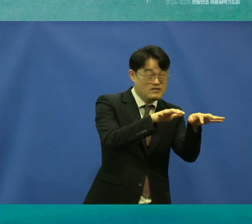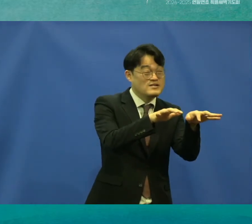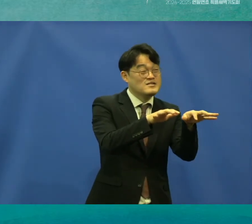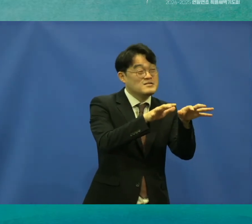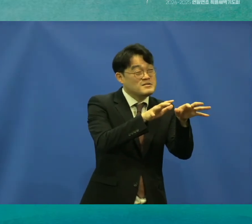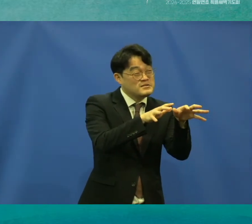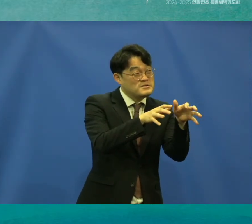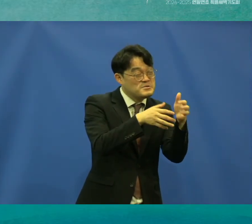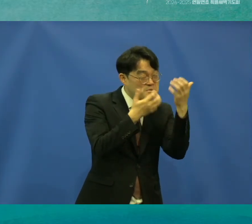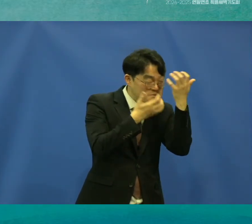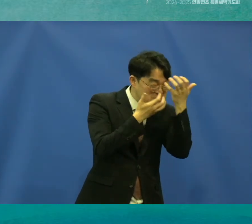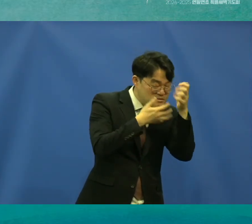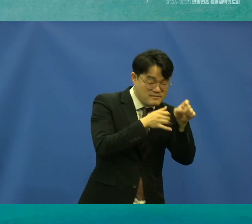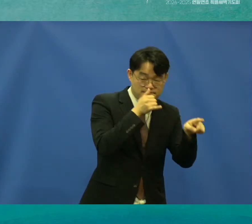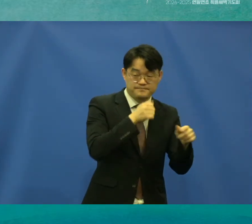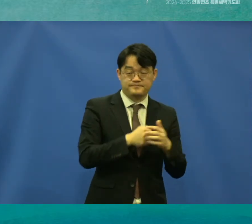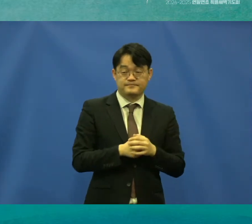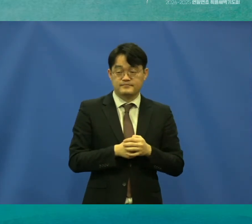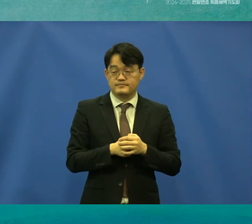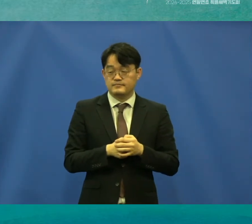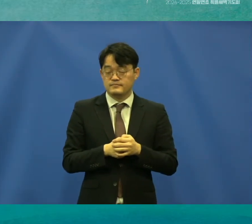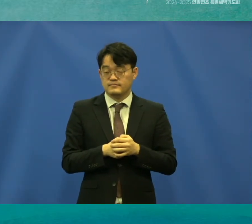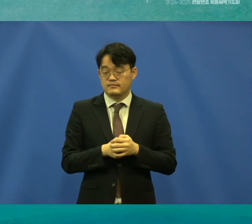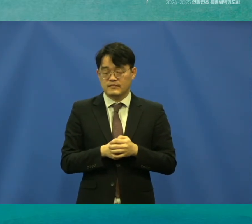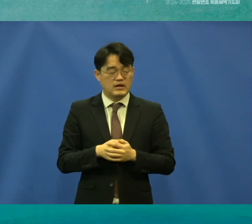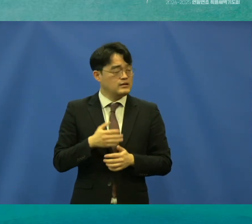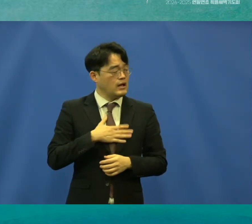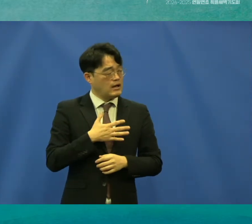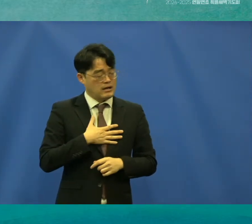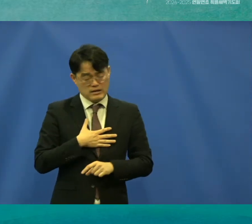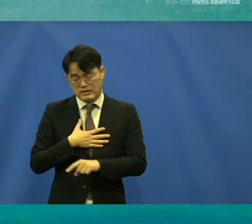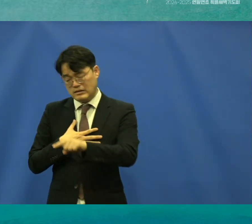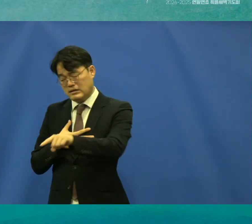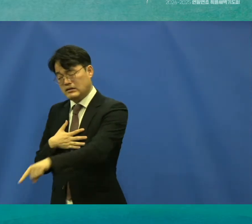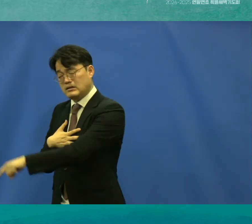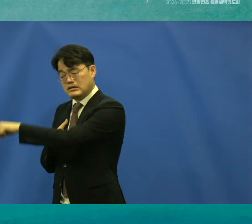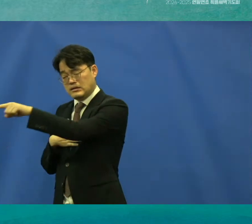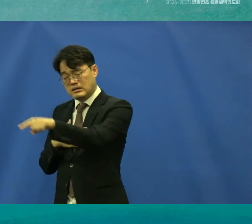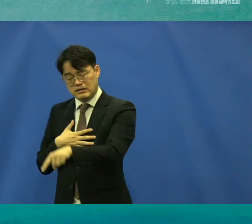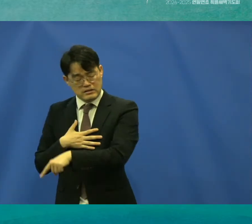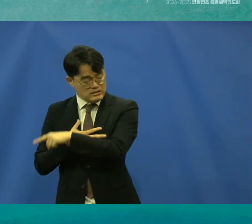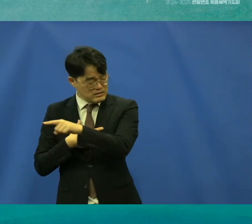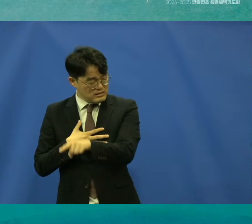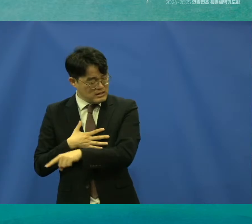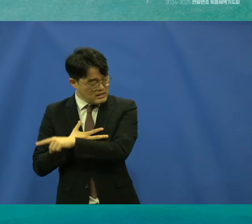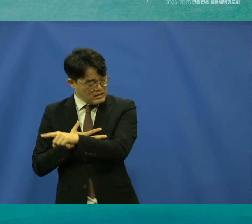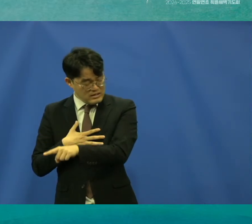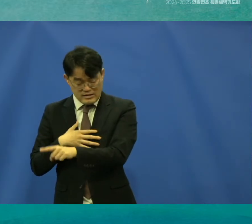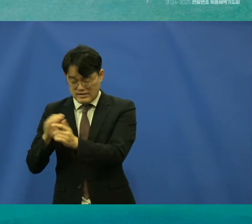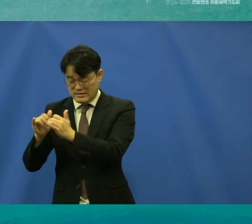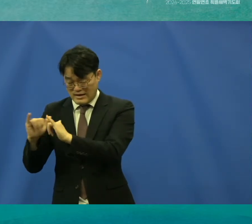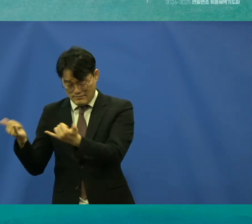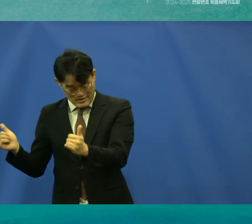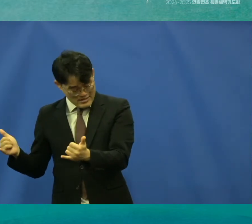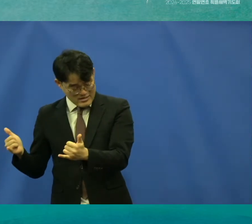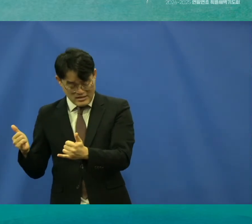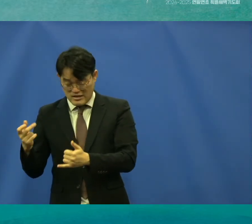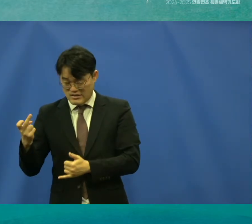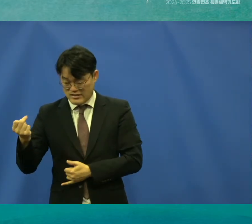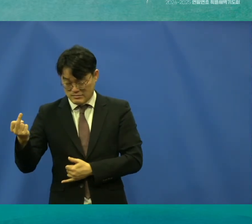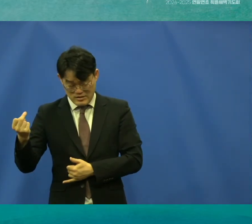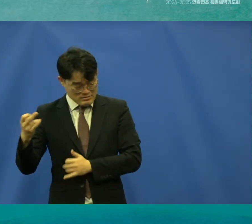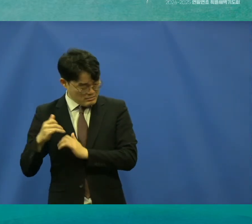자 12만여 명을 내가 어찌 아끼지 않겠느냐 할 때 이 아끼다라는 이